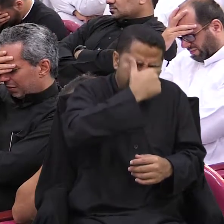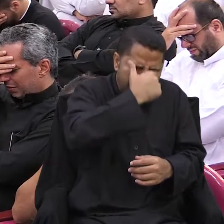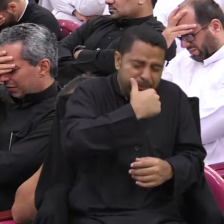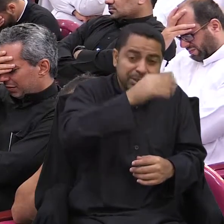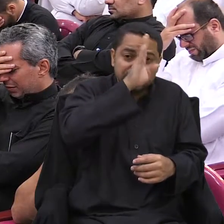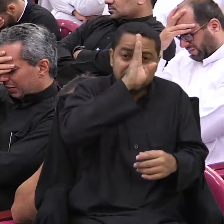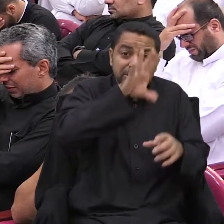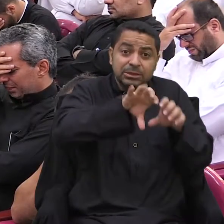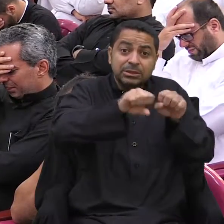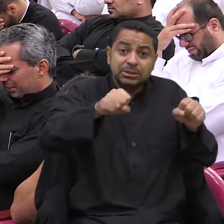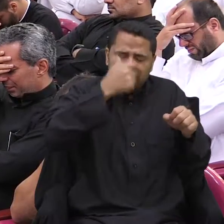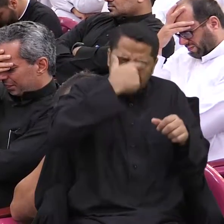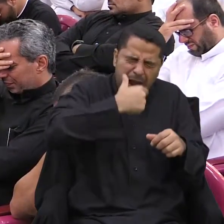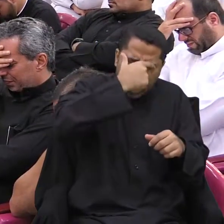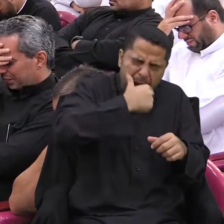على الشريعة.